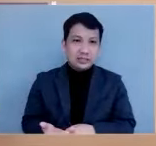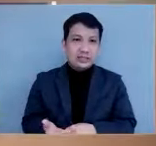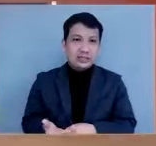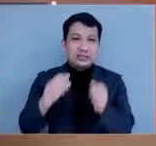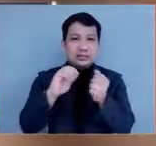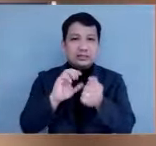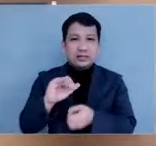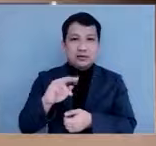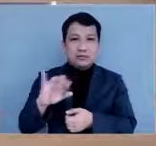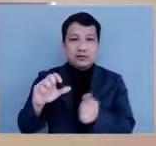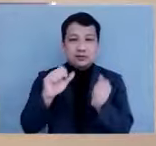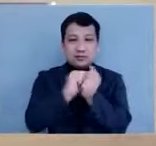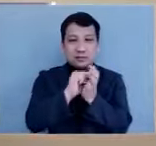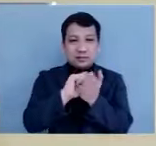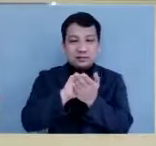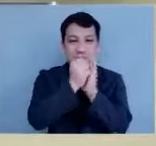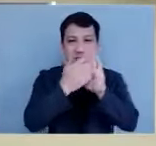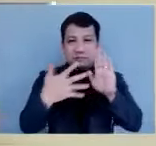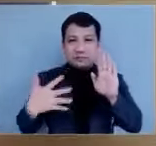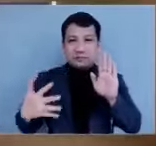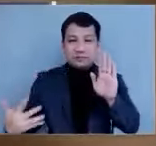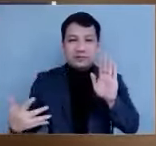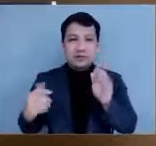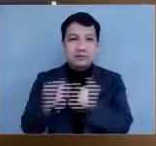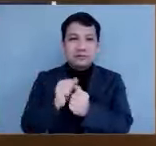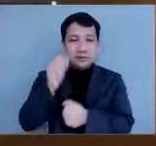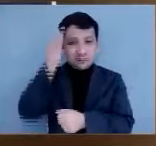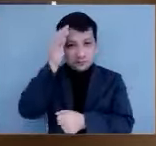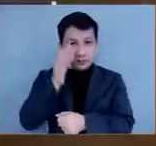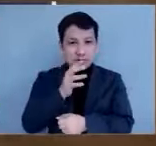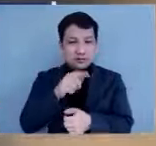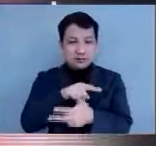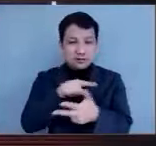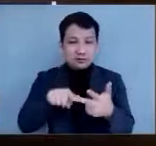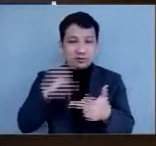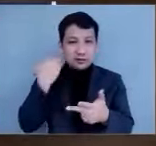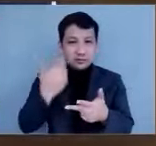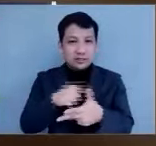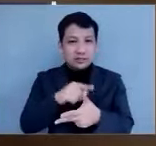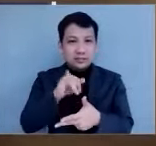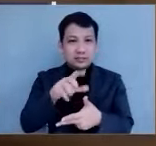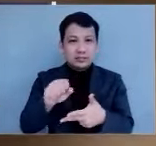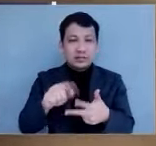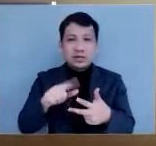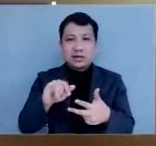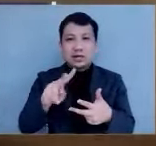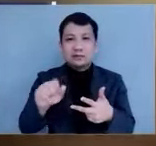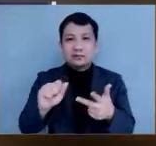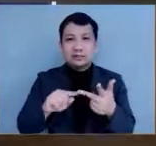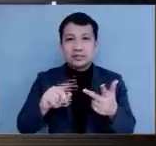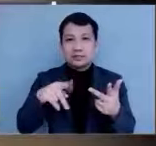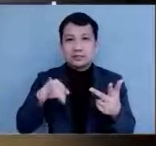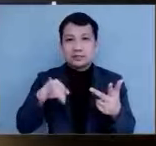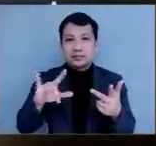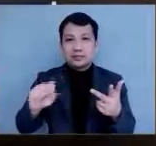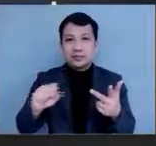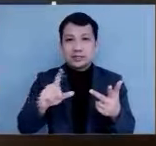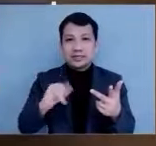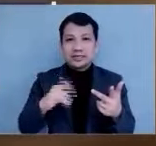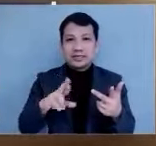magulang, labis-labis ang pagluluksa. Kabilang sa nasawi ang 3 magkakapatid na sina Iza, Alvin at Princess Aguirre, mga edad